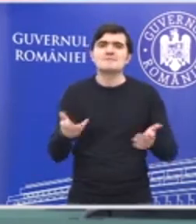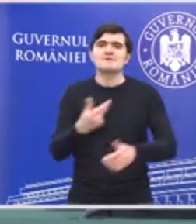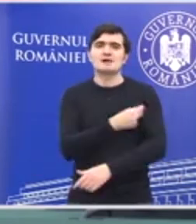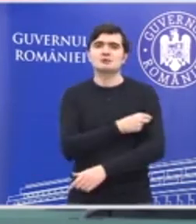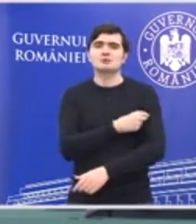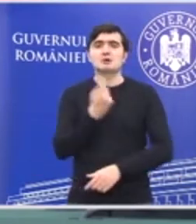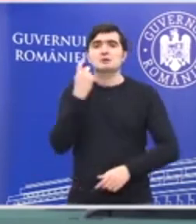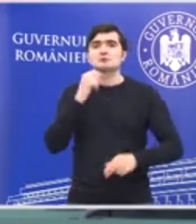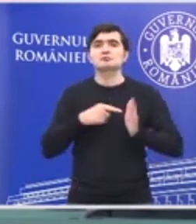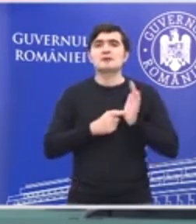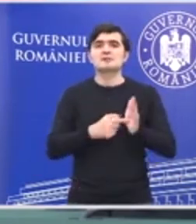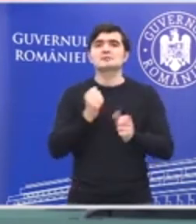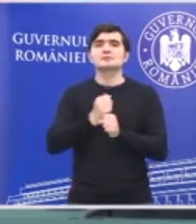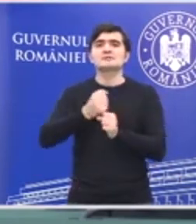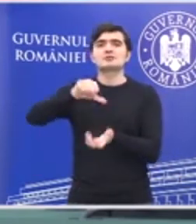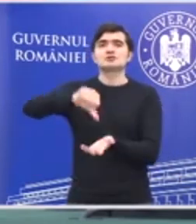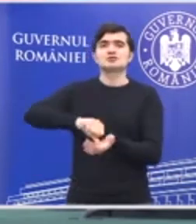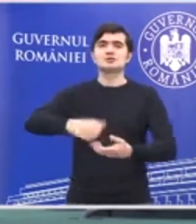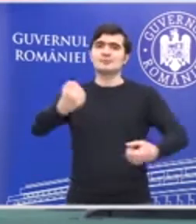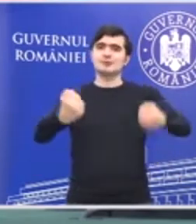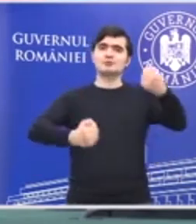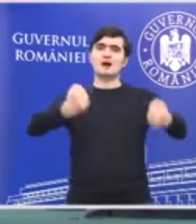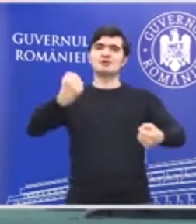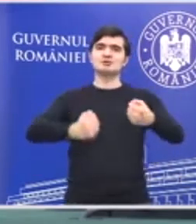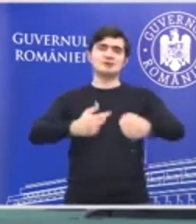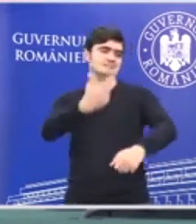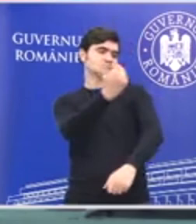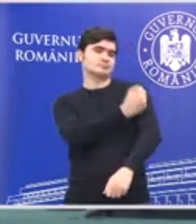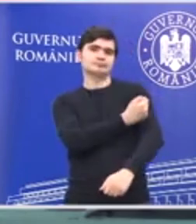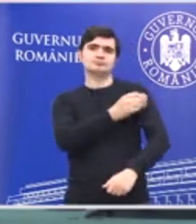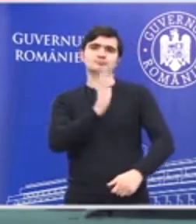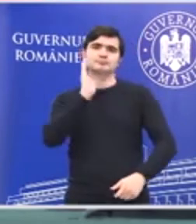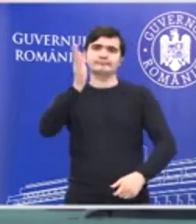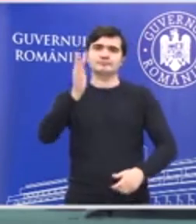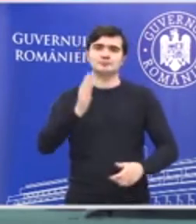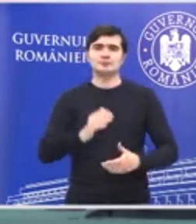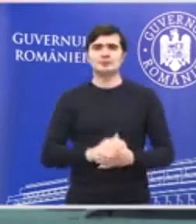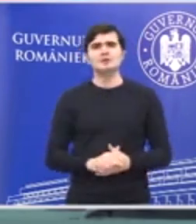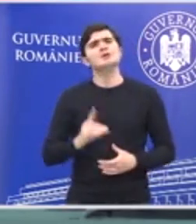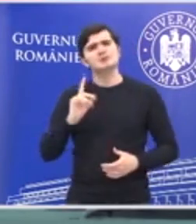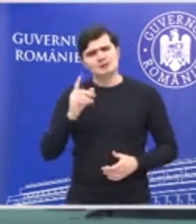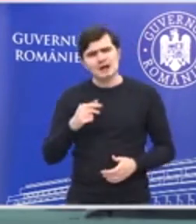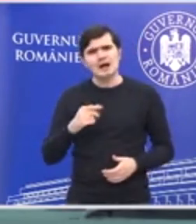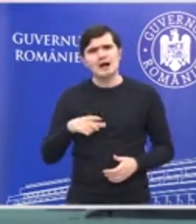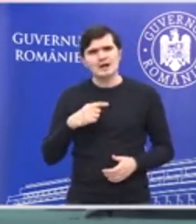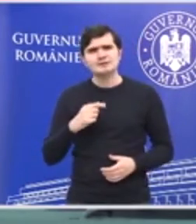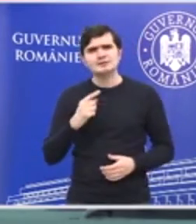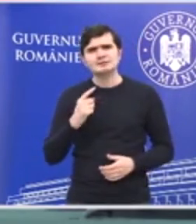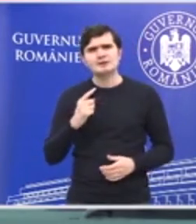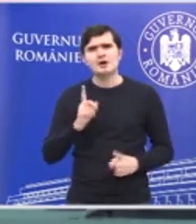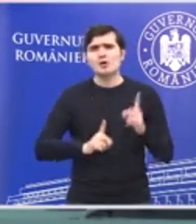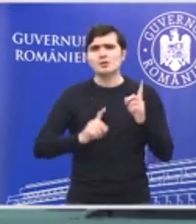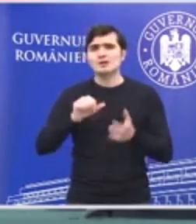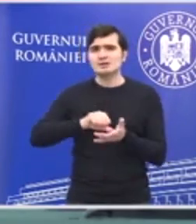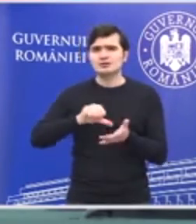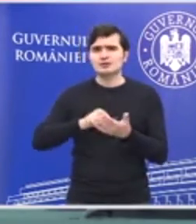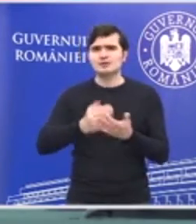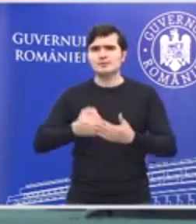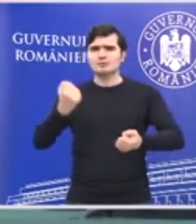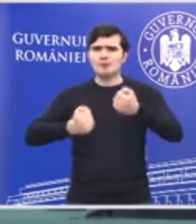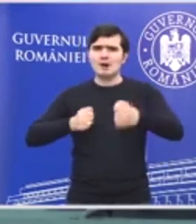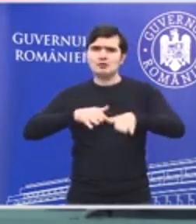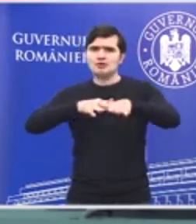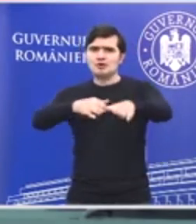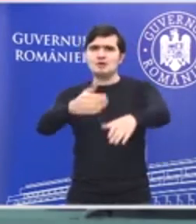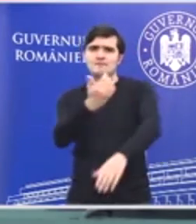centre drive-thru? Da, aceste centre drive-thru sunt o parte din județe care au și identificat spațiile